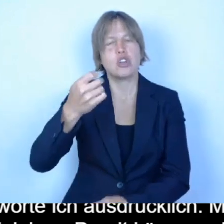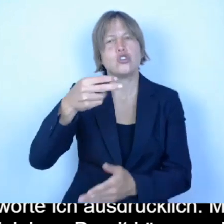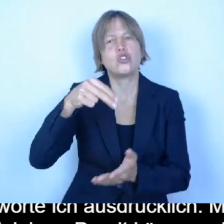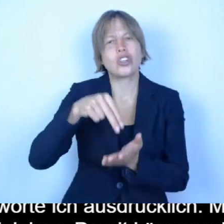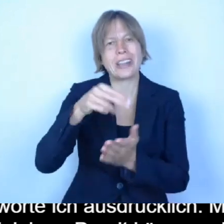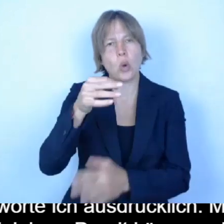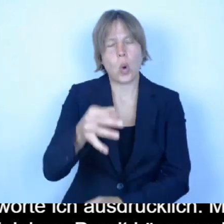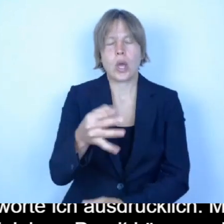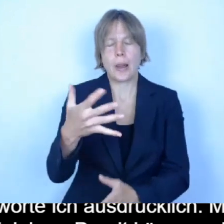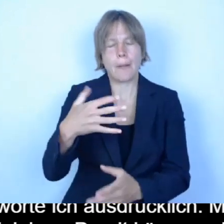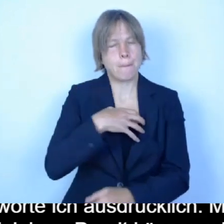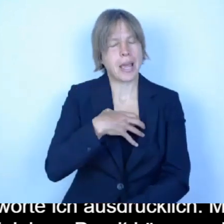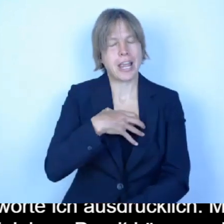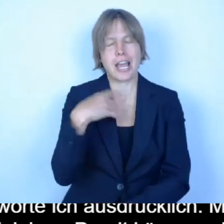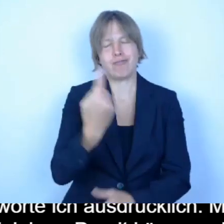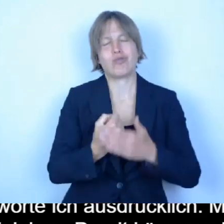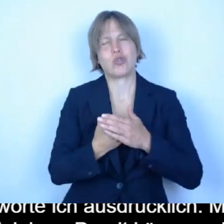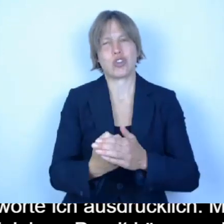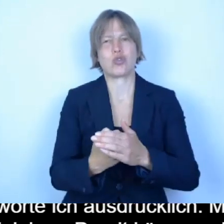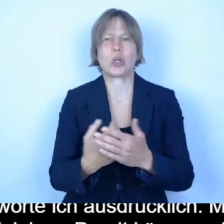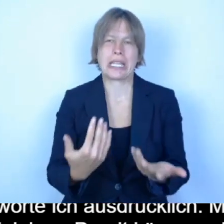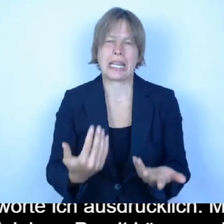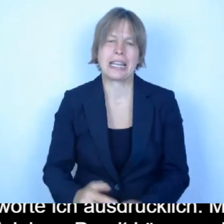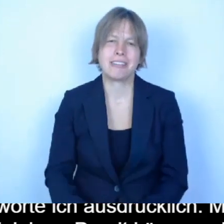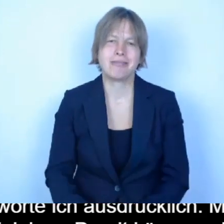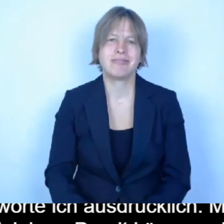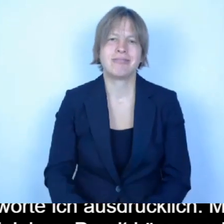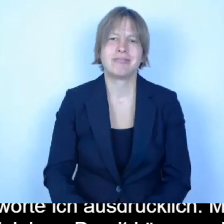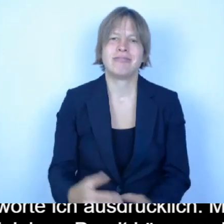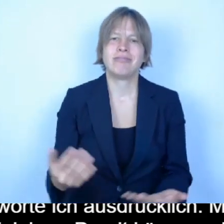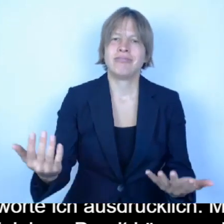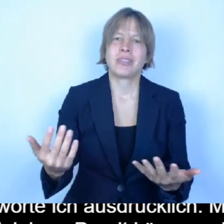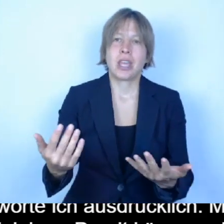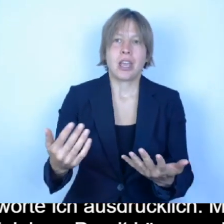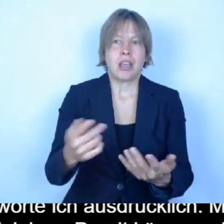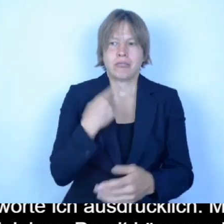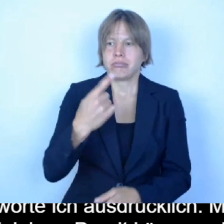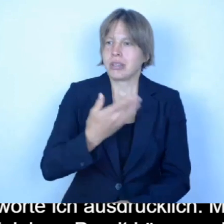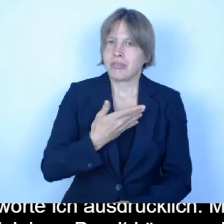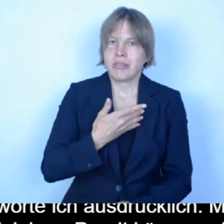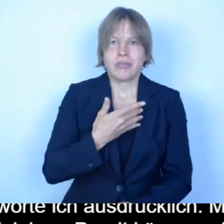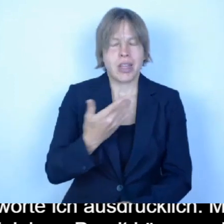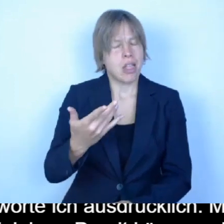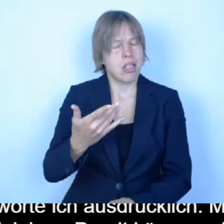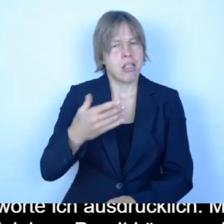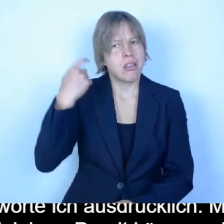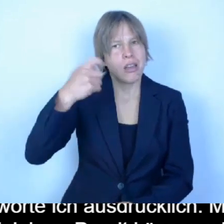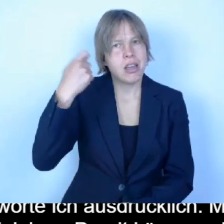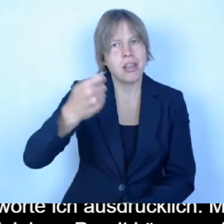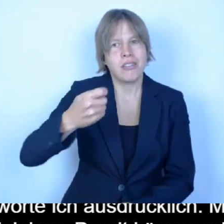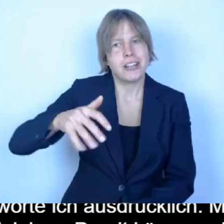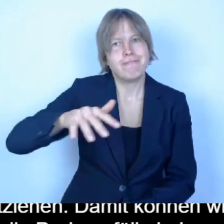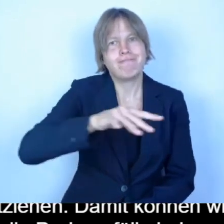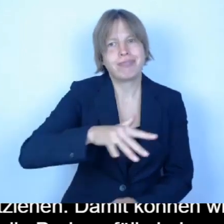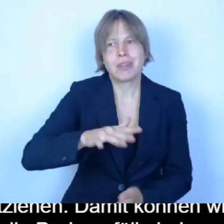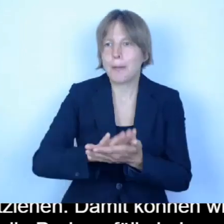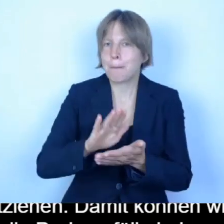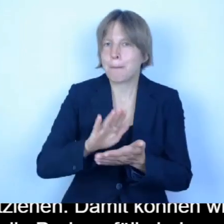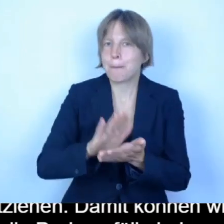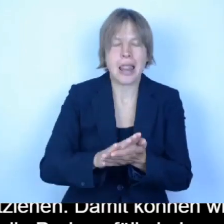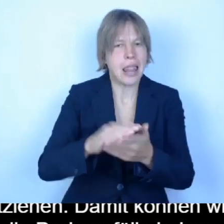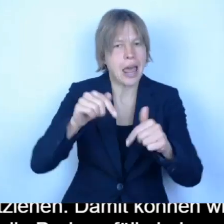für uns da ist, uns in andere Welten entführt und uns im Kinosessel auch eine Auszeit vom Alltag beschert.